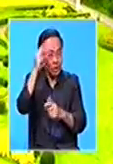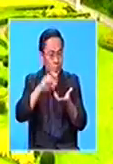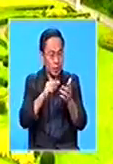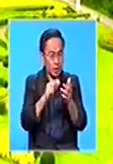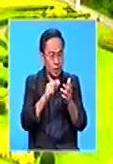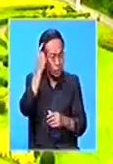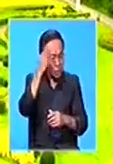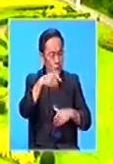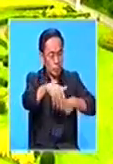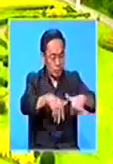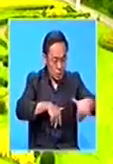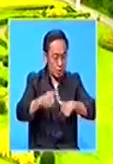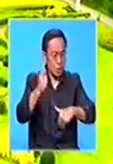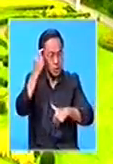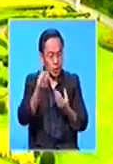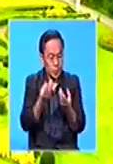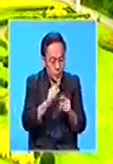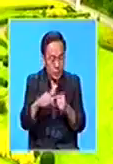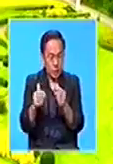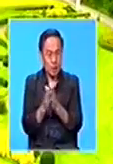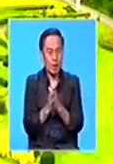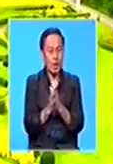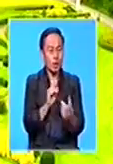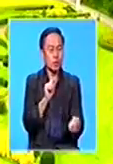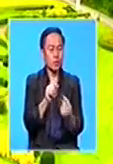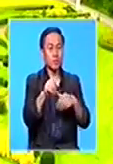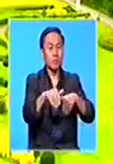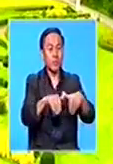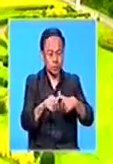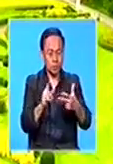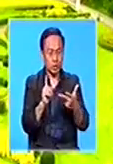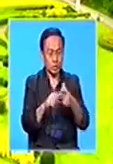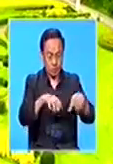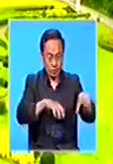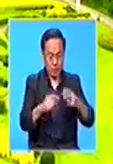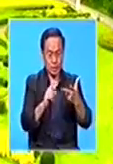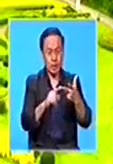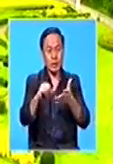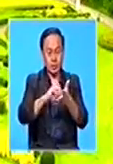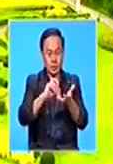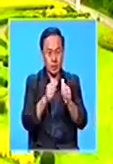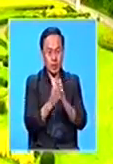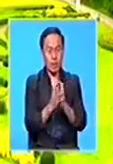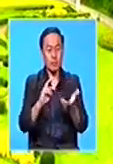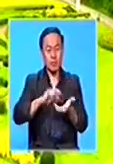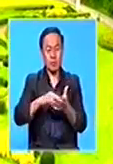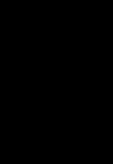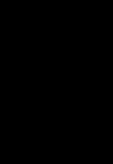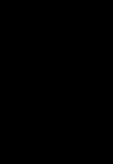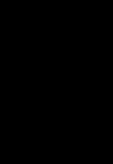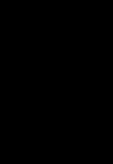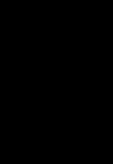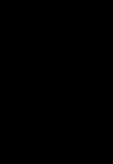นรู้ปัญหามันถึงจะไปจัดระเบียบการพัฒนาได้ว่ามันควรจะเป็นอย่างไรไม่ใช่อะไรตัดเสื้อตัวเดียวให้ทุกคนใส่มันเป็นไม่ได้อยู่แล้วผ